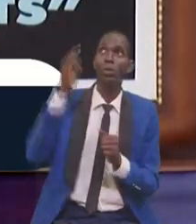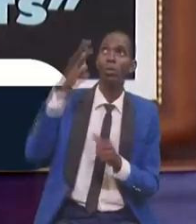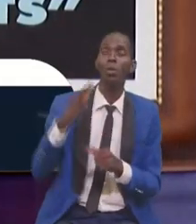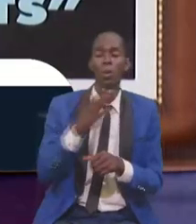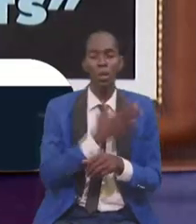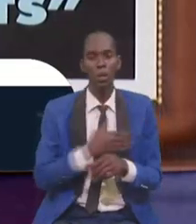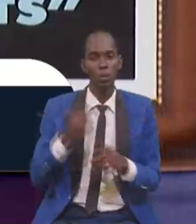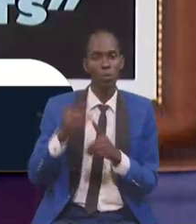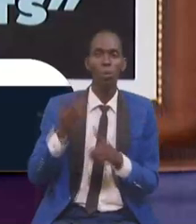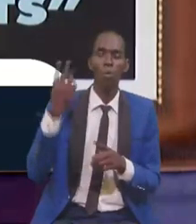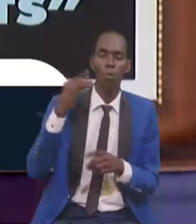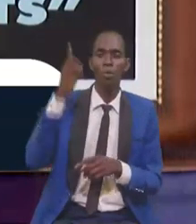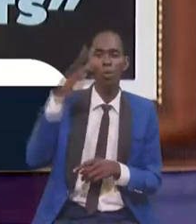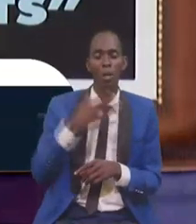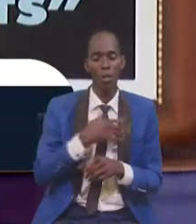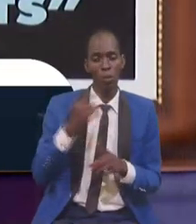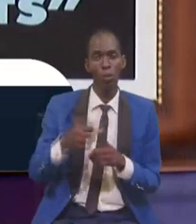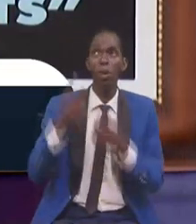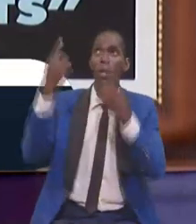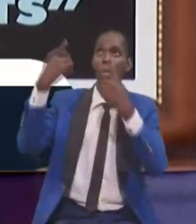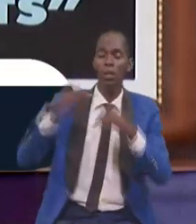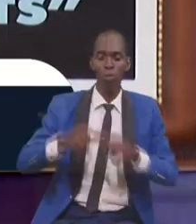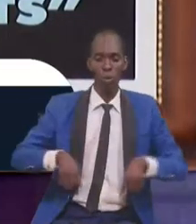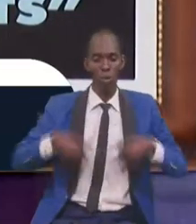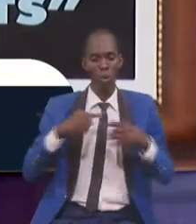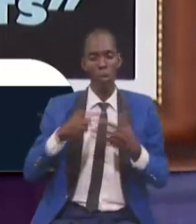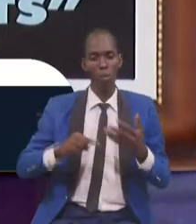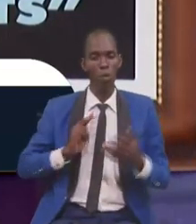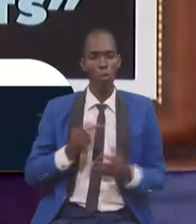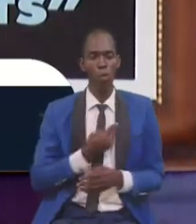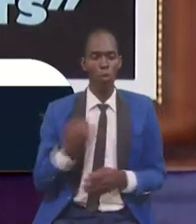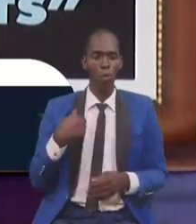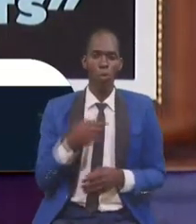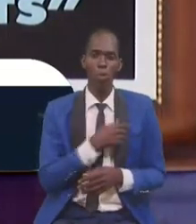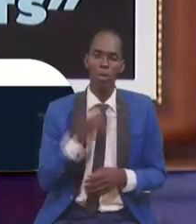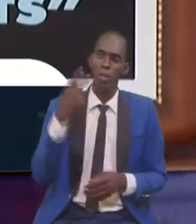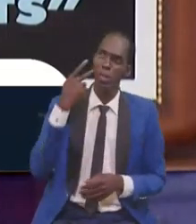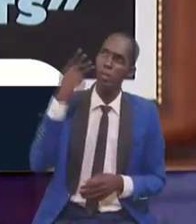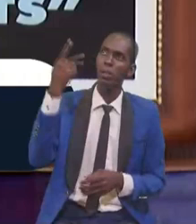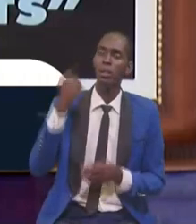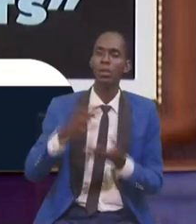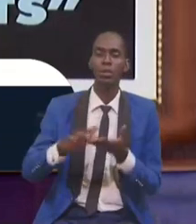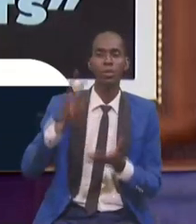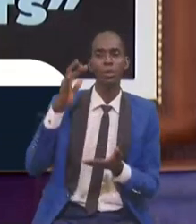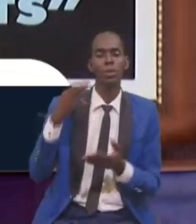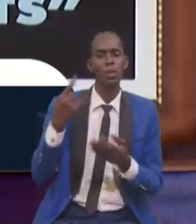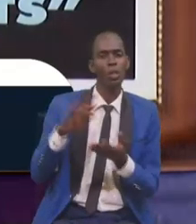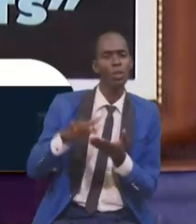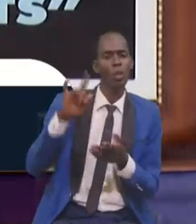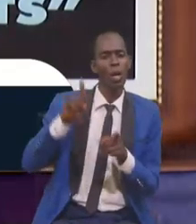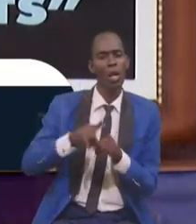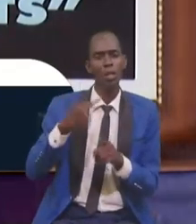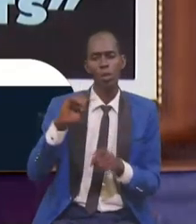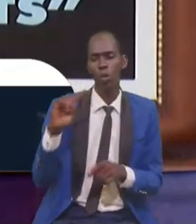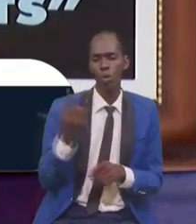parole est venue demeurer au milieu de nous. Et nous contemplons sa gloire, la gloire comme la gloire